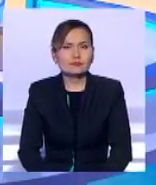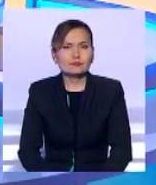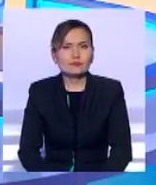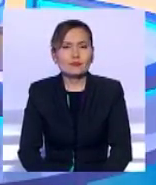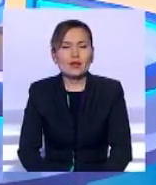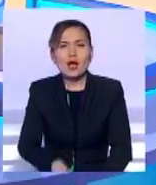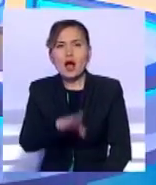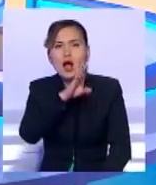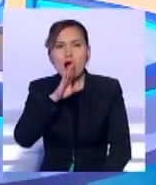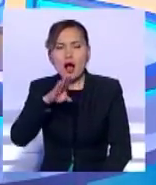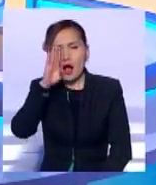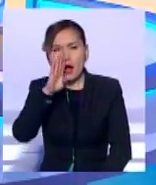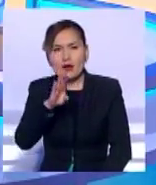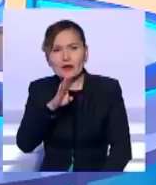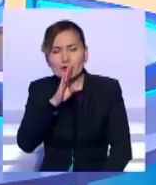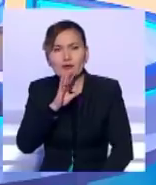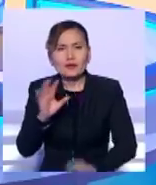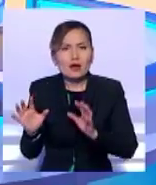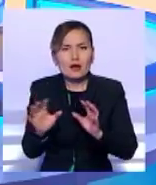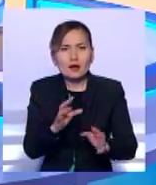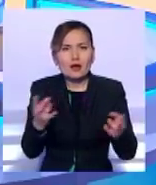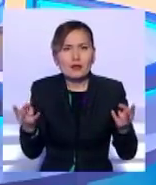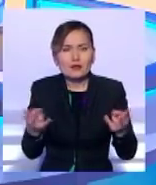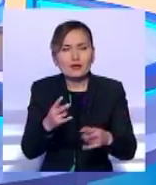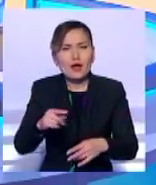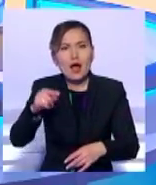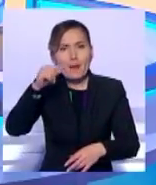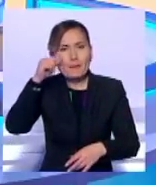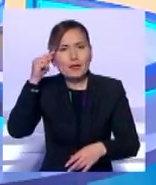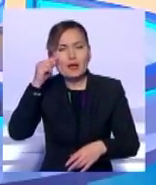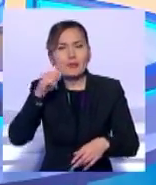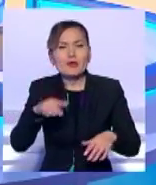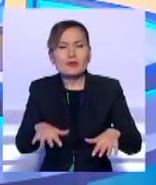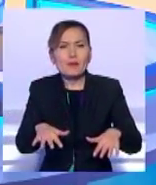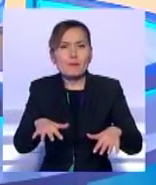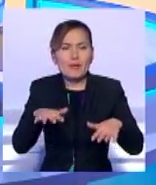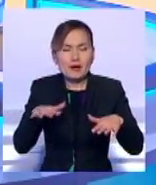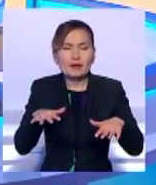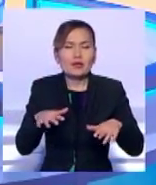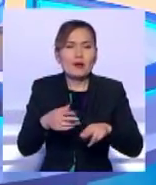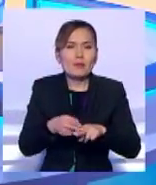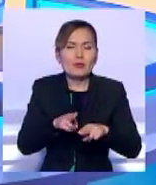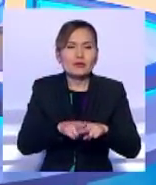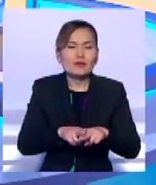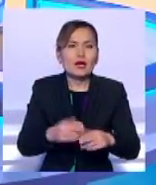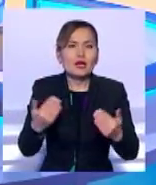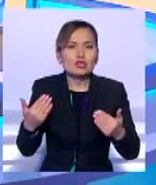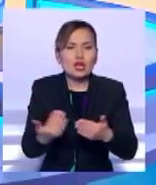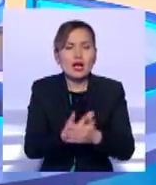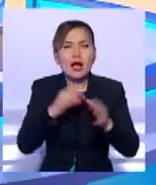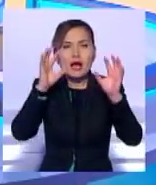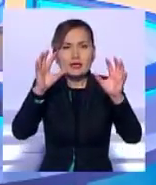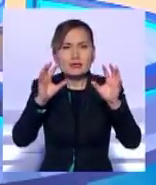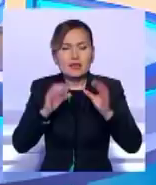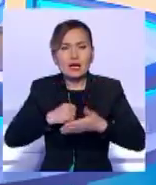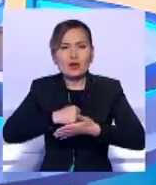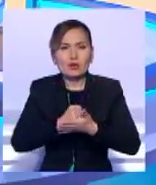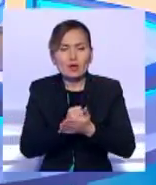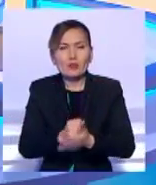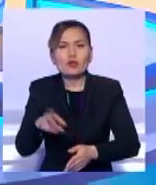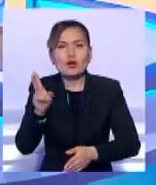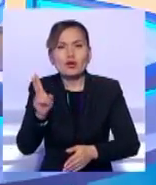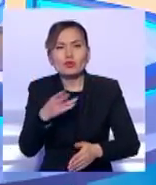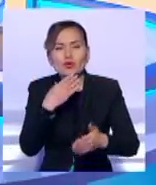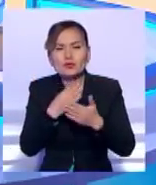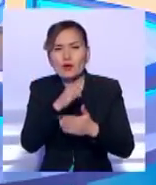Атанаңа қамқор болмасаң, түрмеге отырасың. Қырғызстан парламентінің депутаттары қартайған әке-шешесін тастап кеткендерді қылмыстық жауапкершілікке тарту керек